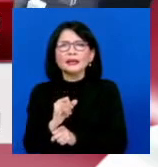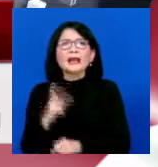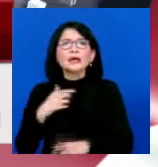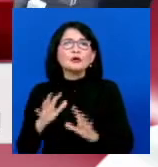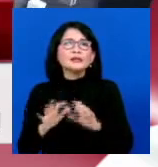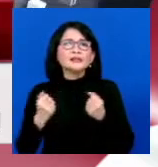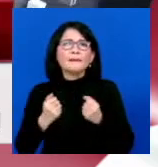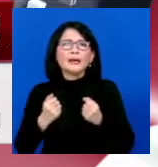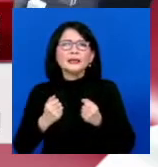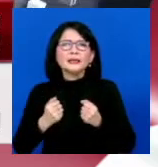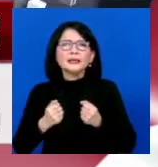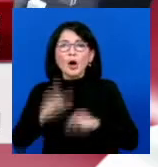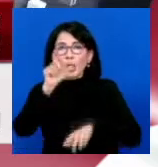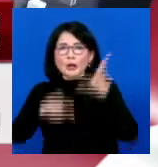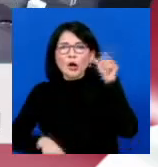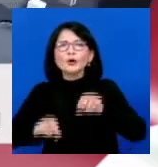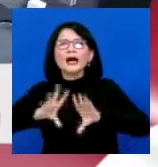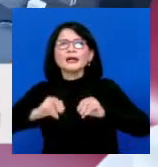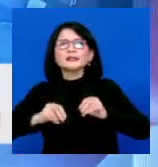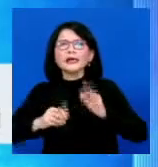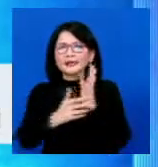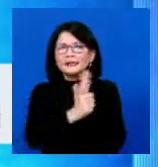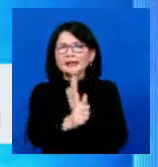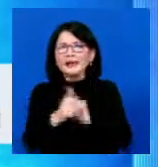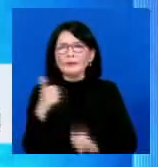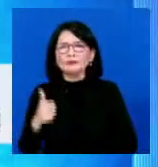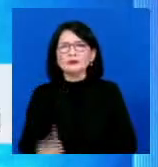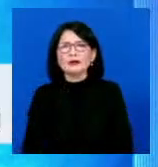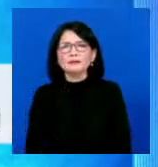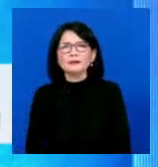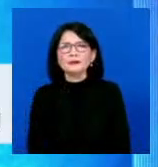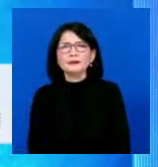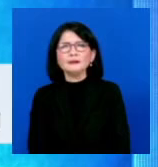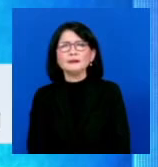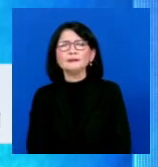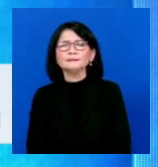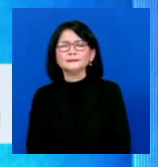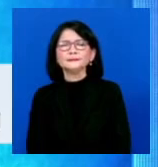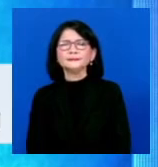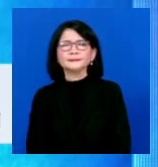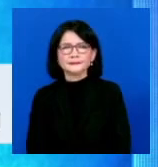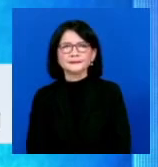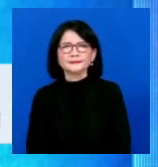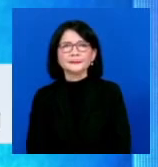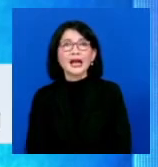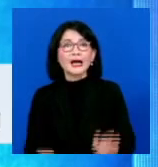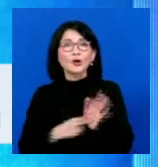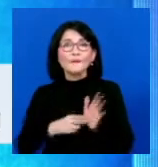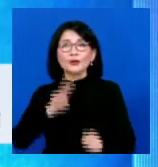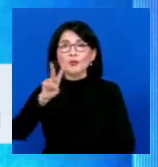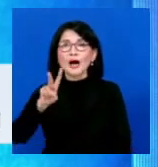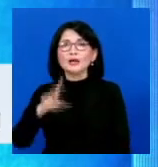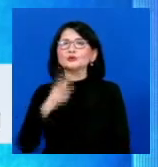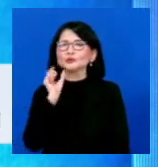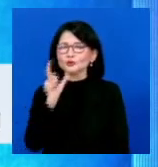kerja skill yang siap untuk mohon maaf waktunya sudah habis bapak kami persilakan untuk calon wakil gubernur nomor urut 2 untuk menanggapi waktu